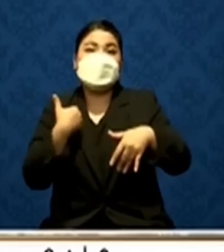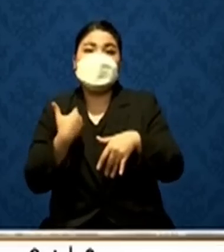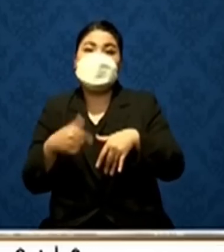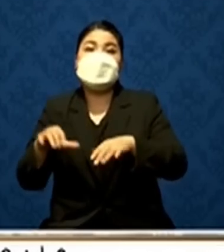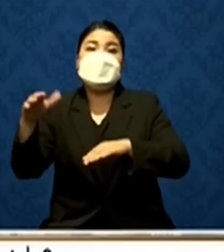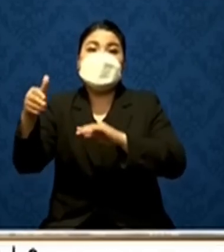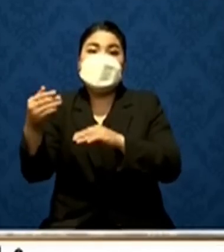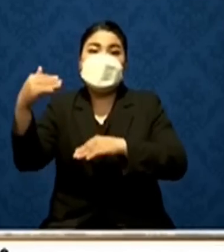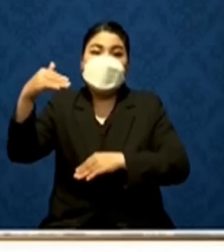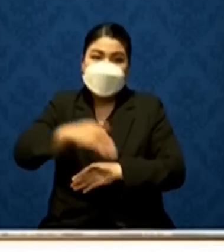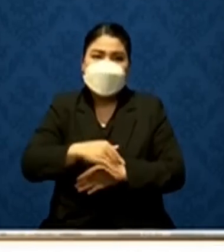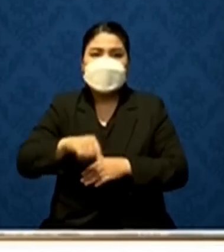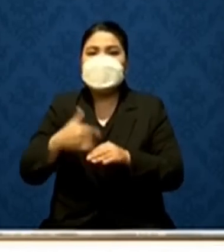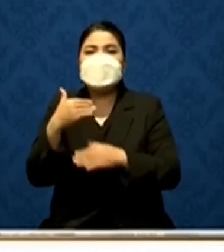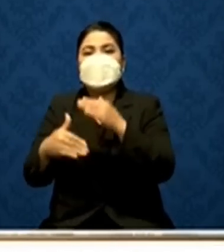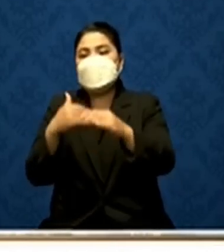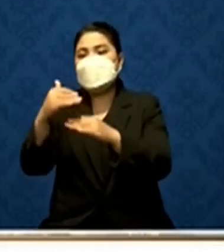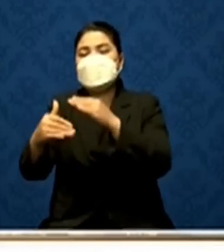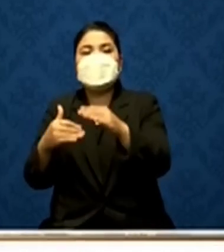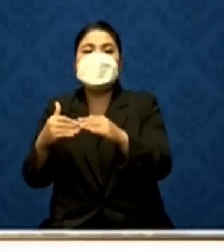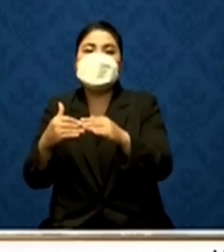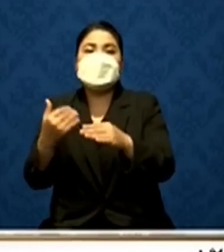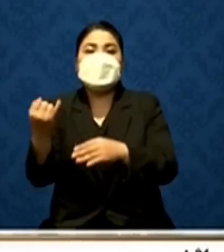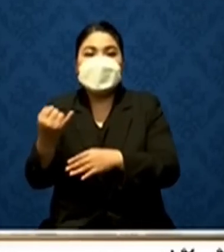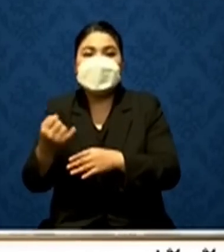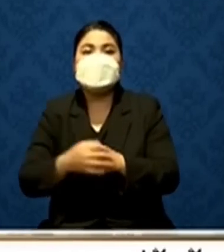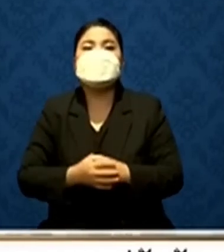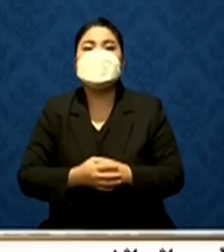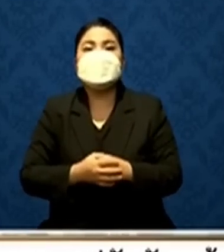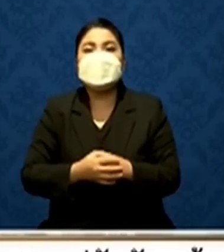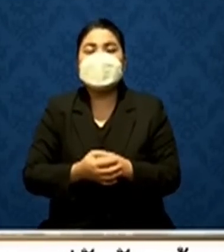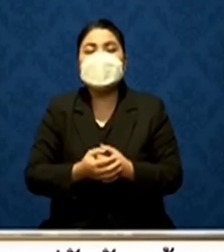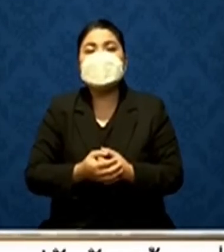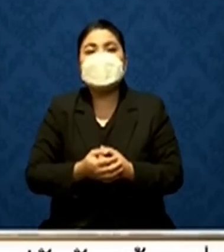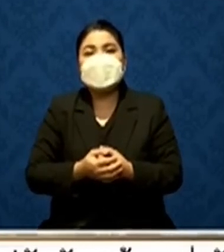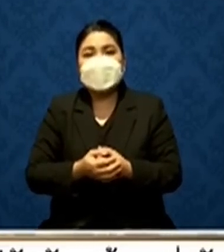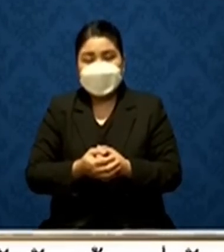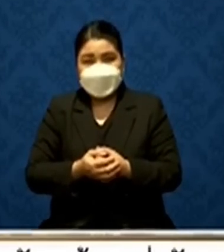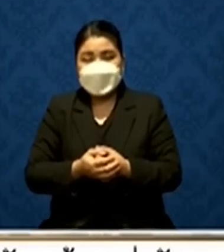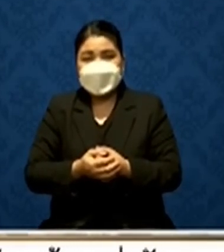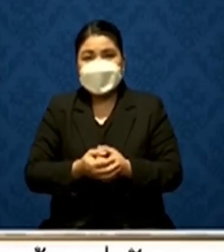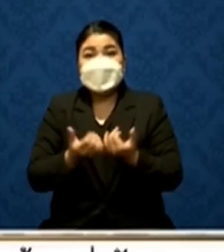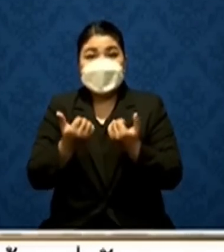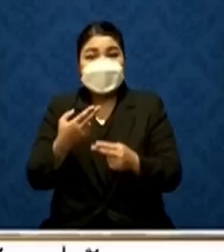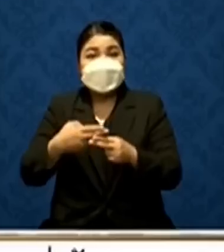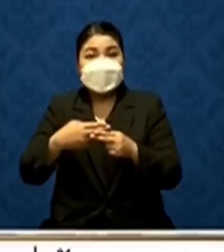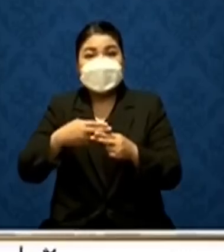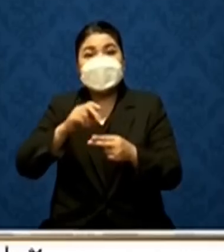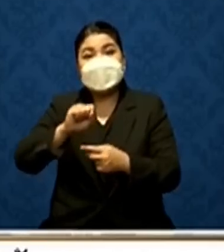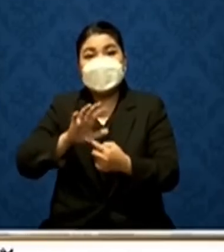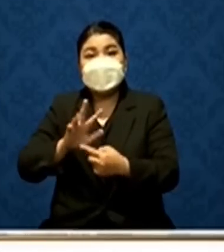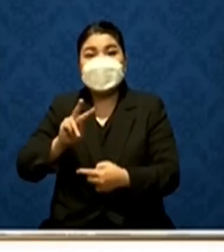ขาดโอกาสในการพัฒนาศักยภาพของตนเองก็ทำได้กลับลายสันติพร้อมพัฒน์